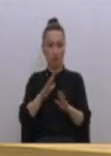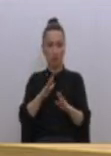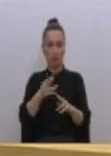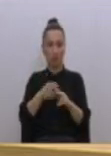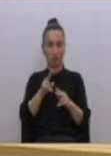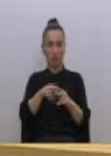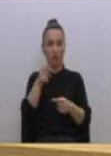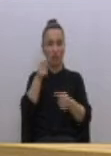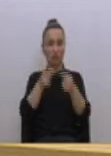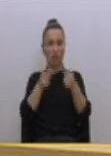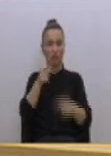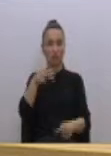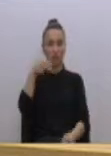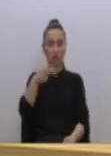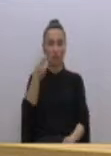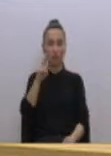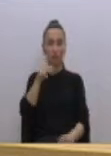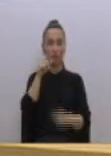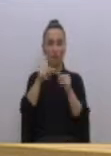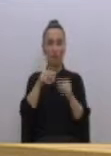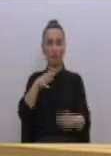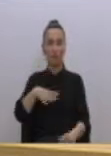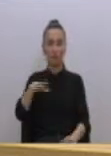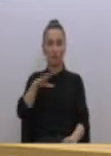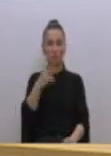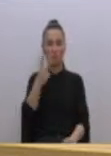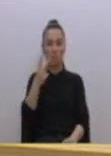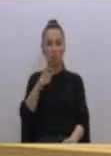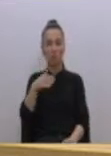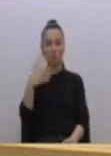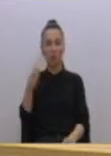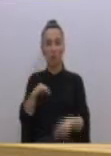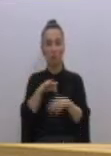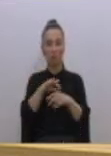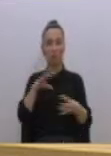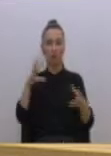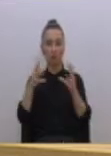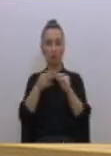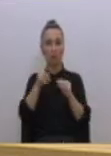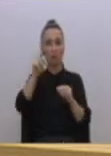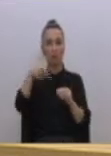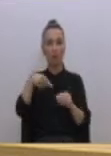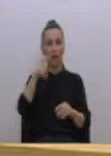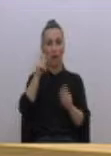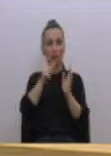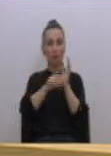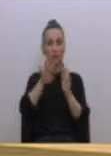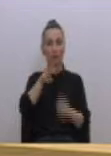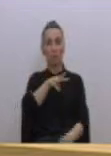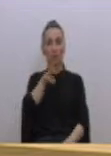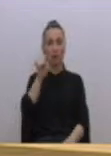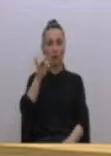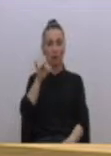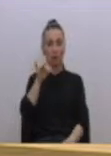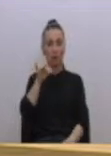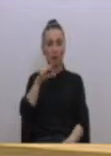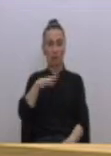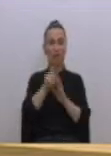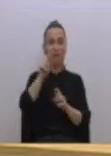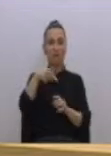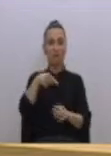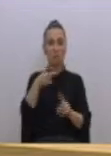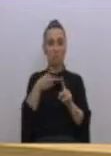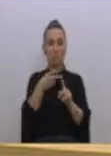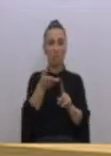აღნიშნული დავებიდან 2022 წელს საქართველოს მიმართ მეორე მხარეს წარმოექვთა ჯამური ვალდებულება 64 მილიონი ლარი, ხოლო საქართველოს